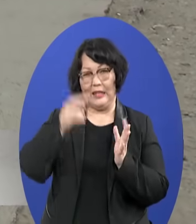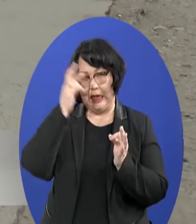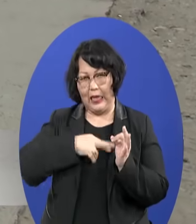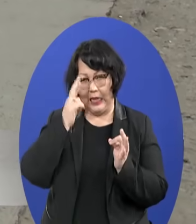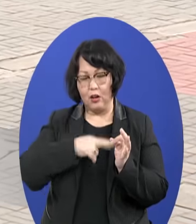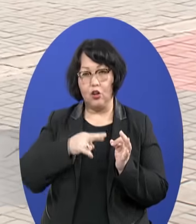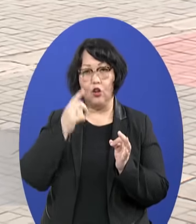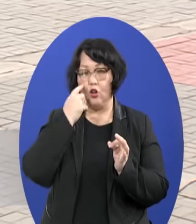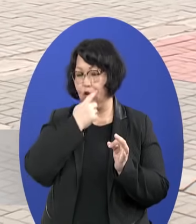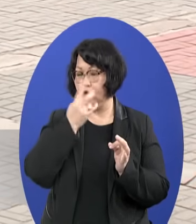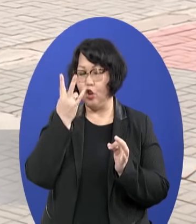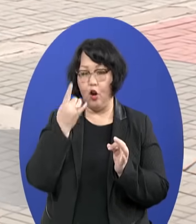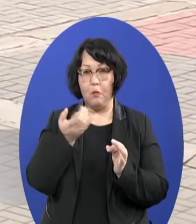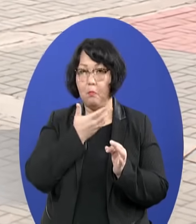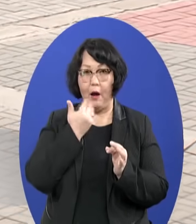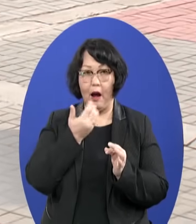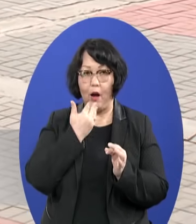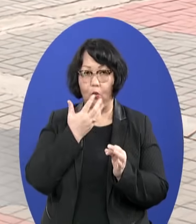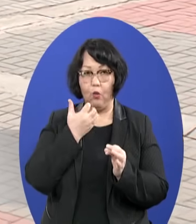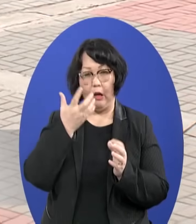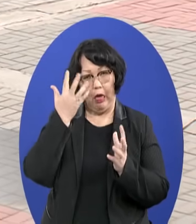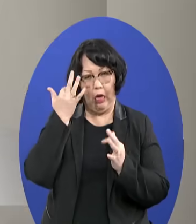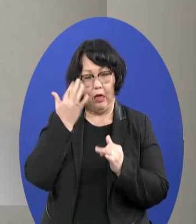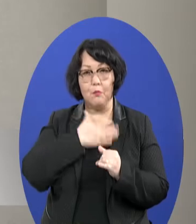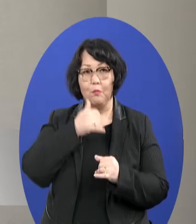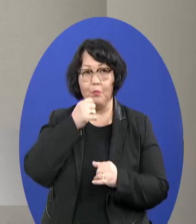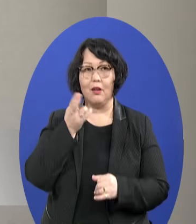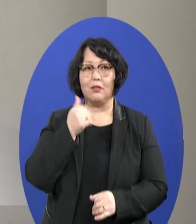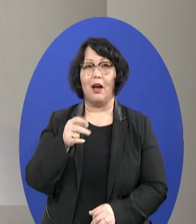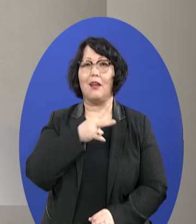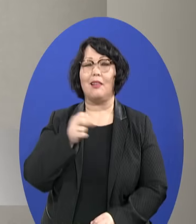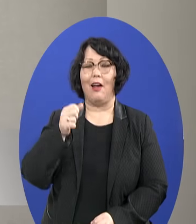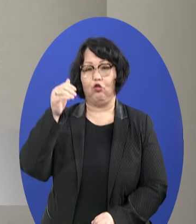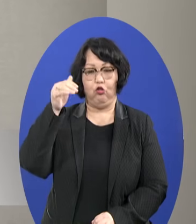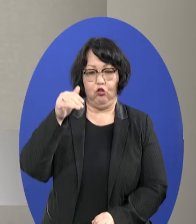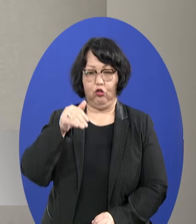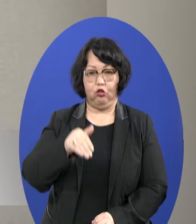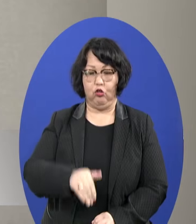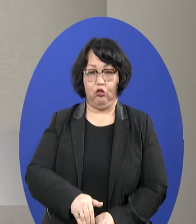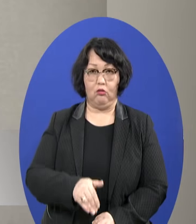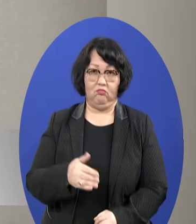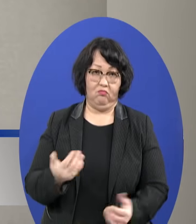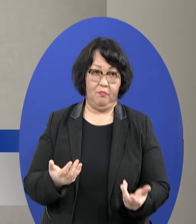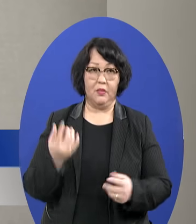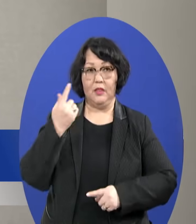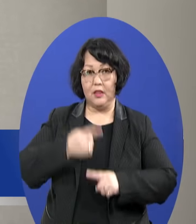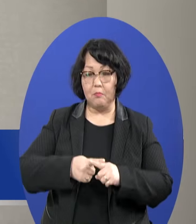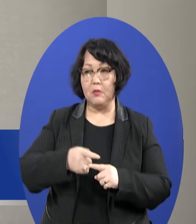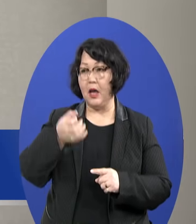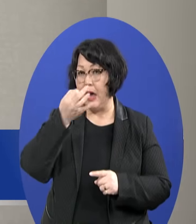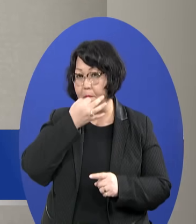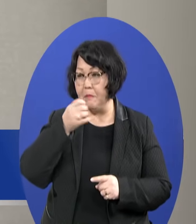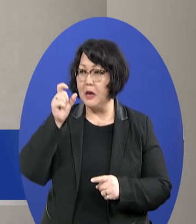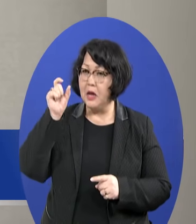сульдах, нойргүй удаан явахад дархлаанд сөрөг нөлөө үзүүлдэг. Одоо нэмэлт ийм бэлтгэмлийг худалдаж авч хэрэглэхээсээ илүү нөгөө нэг